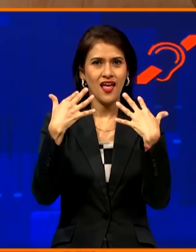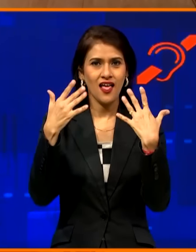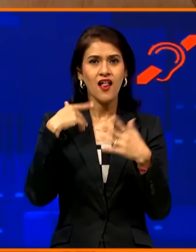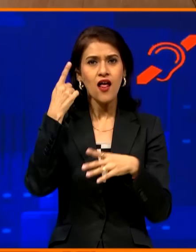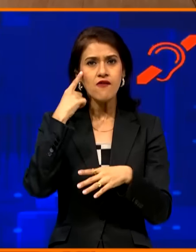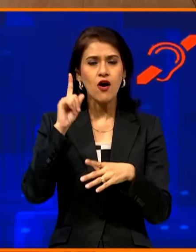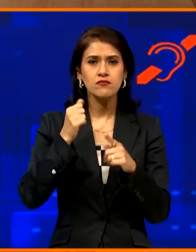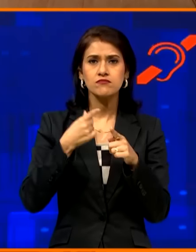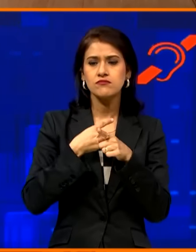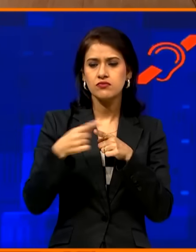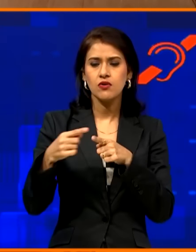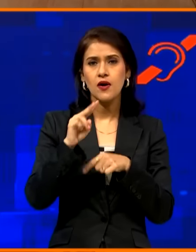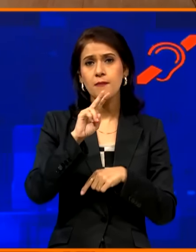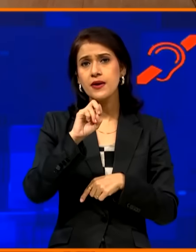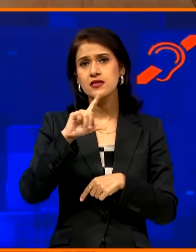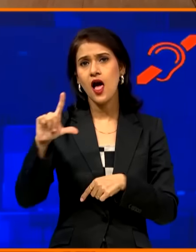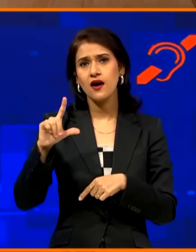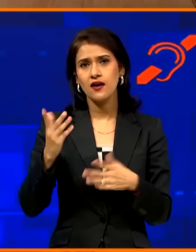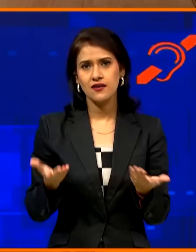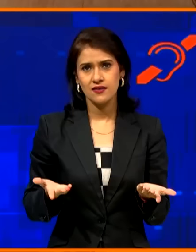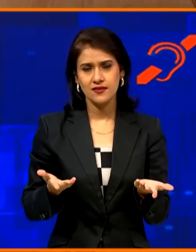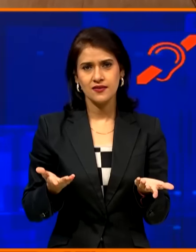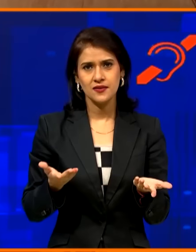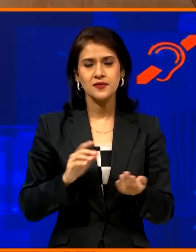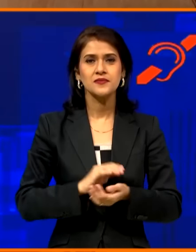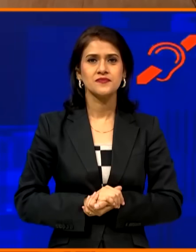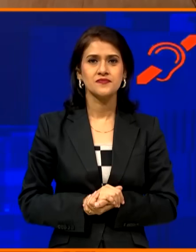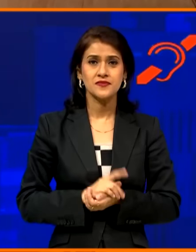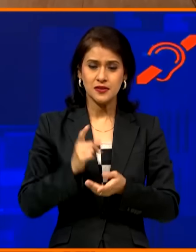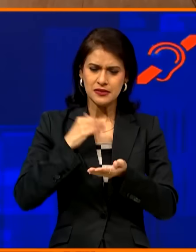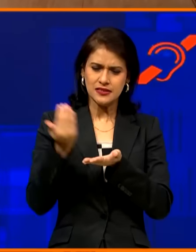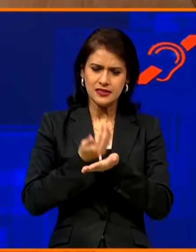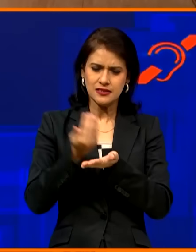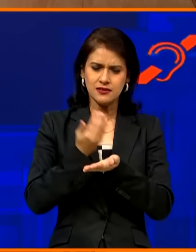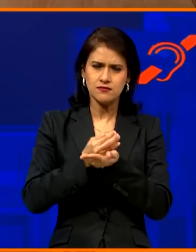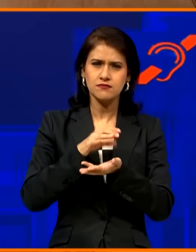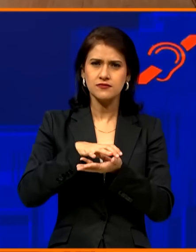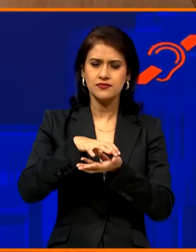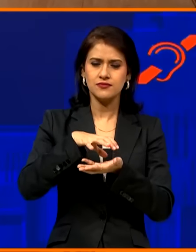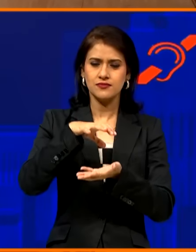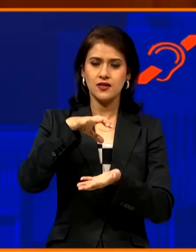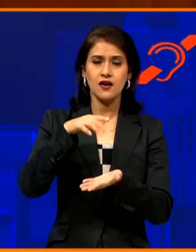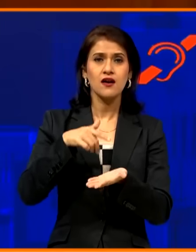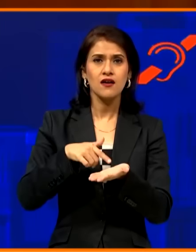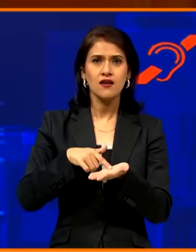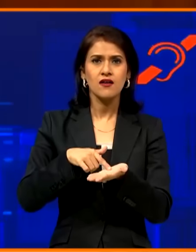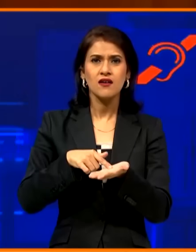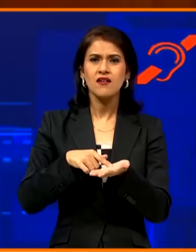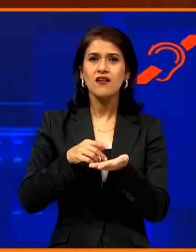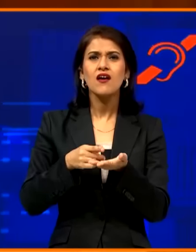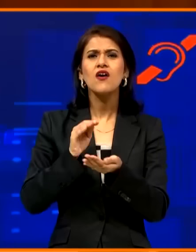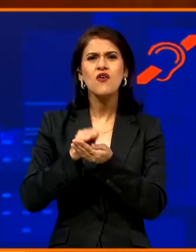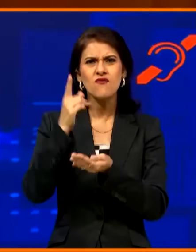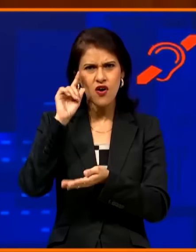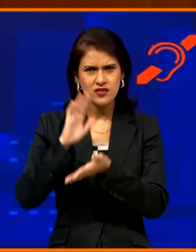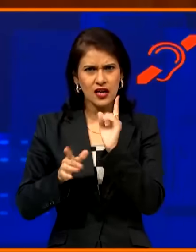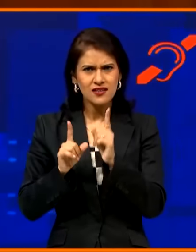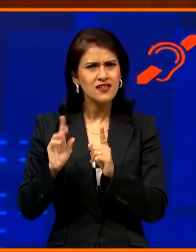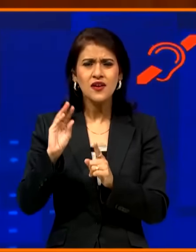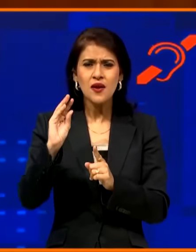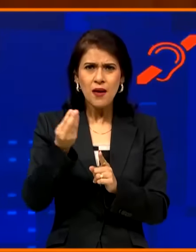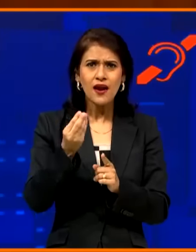में 20 लाख रुप खर्च का पैसा जमा करना शुरू करते हैं इसी बात के लिए भैया वह पैसा आप खर्च कीजिए बच्चों की